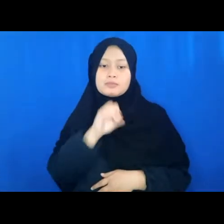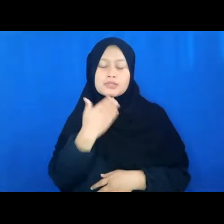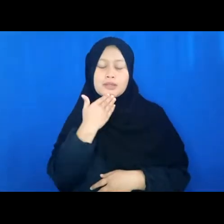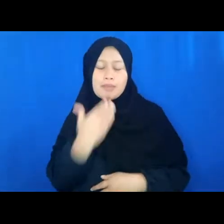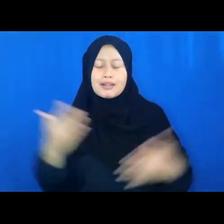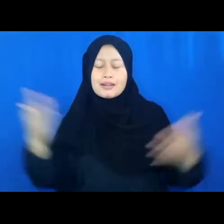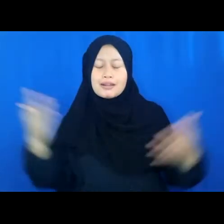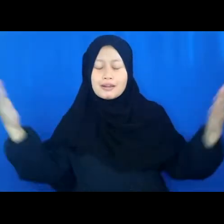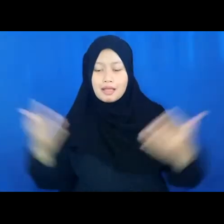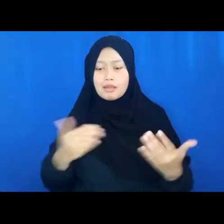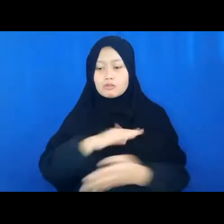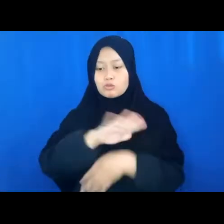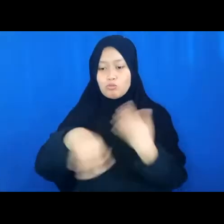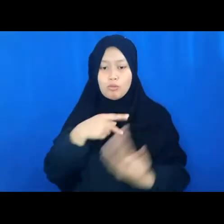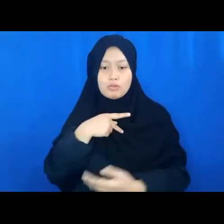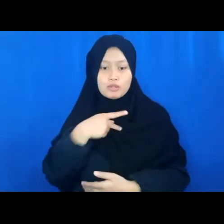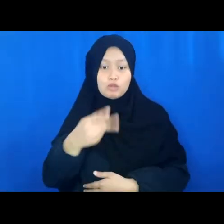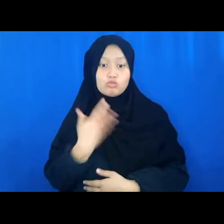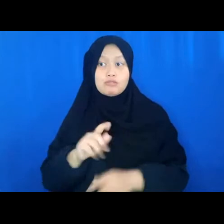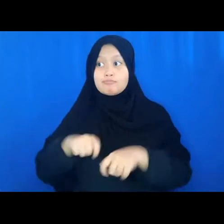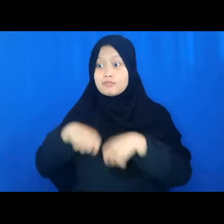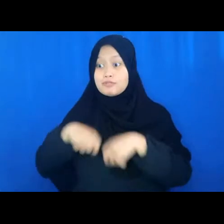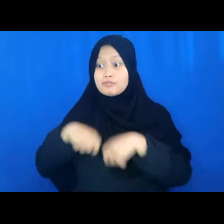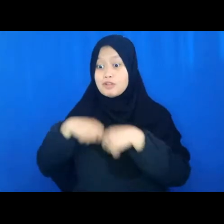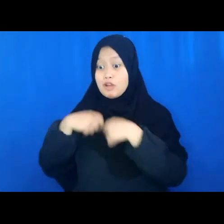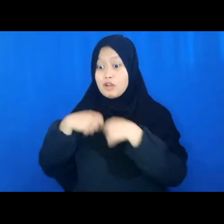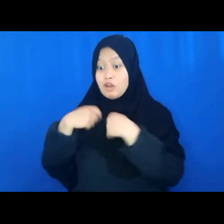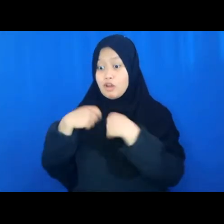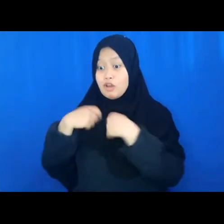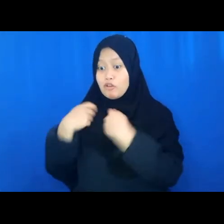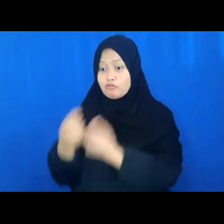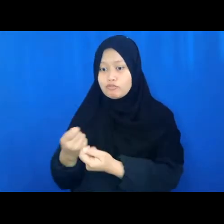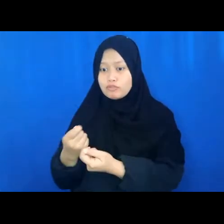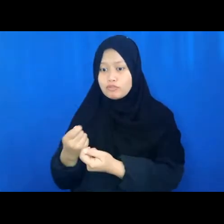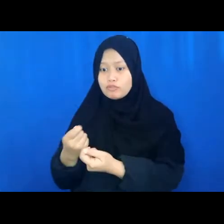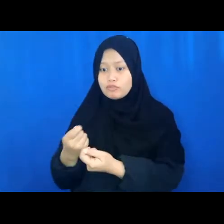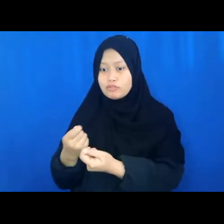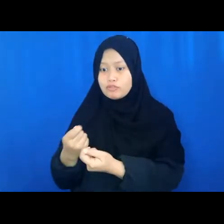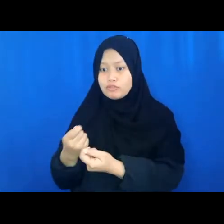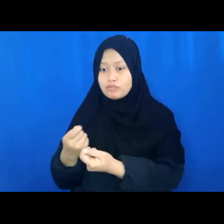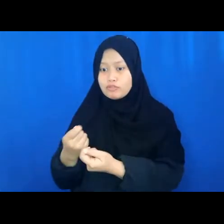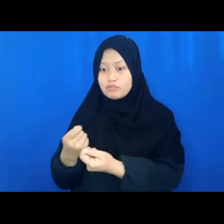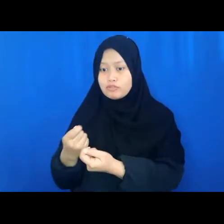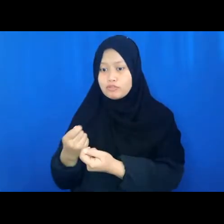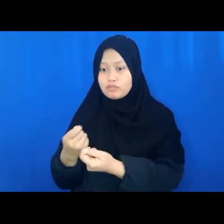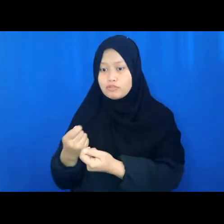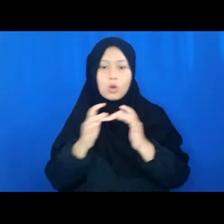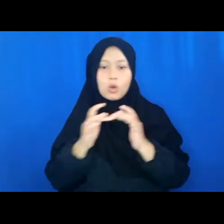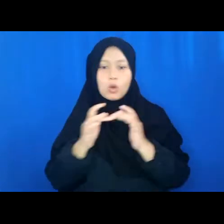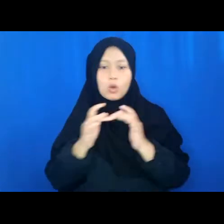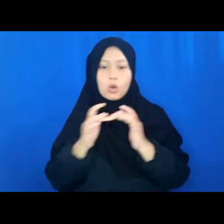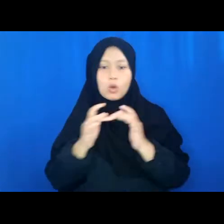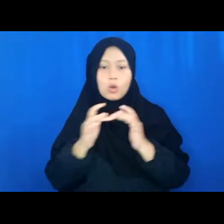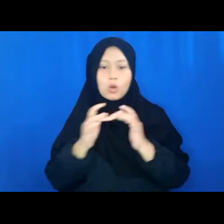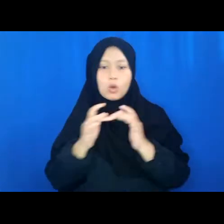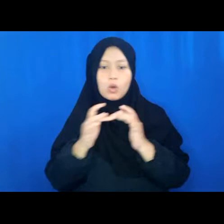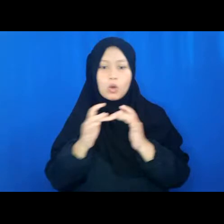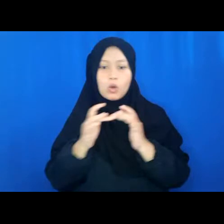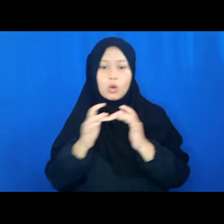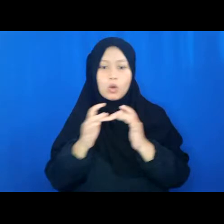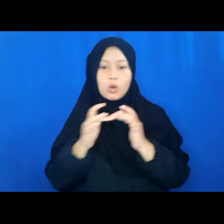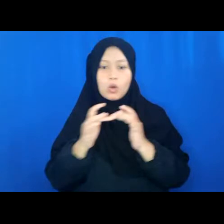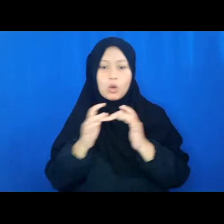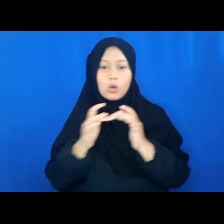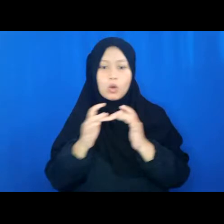para peserta yang telah mendaftarkan diri pada hukumonline International webinar series cliente 22 dewan yang berjudul The